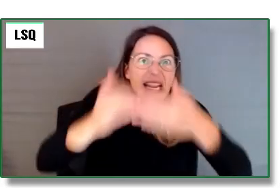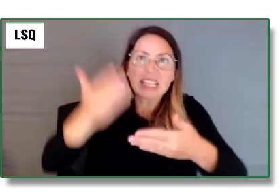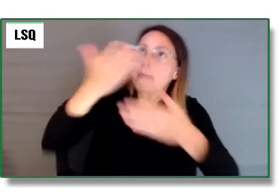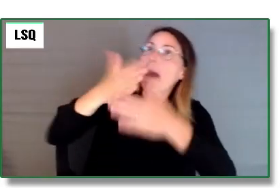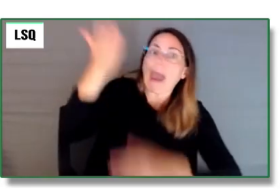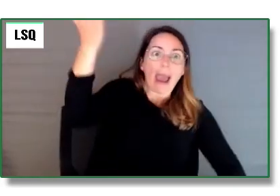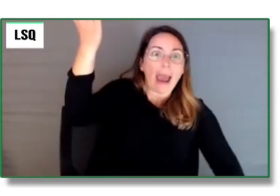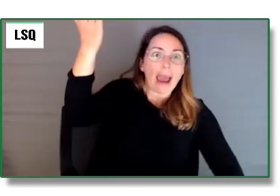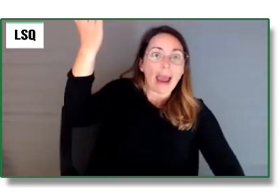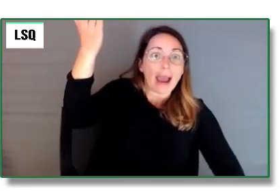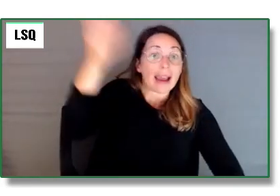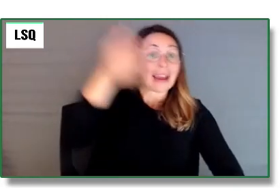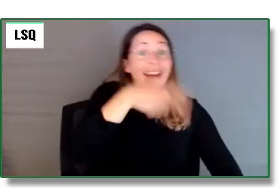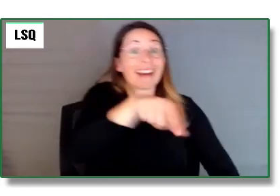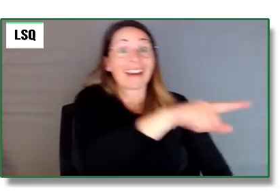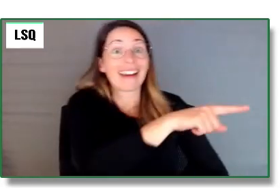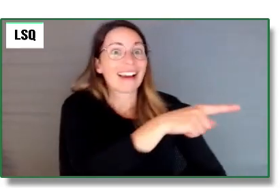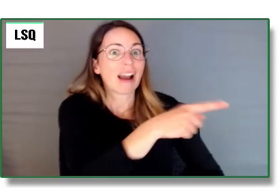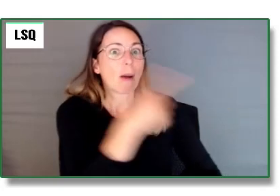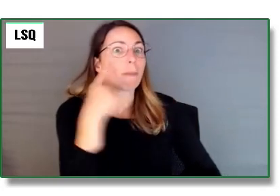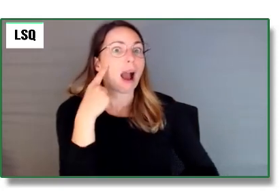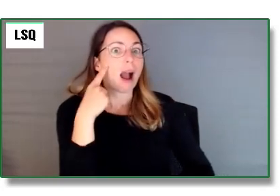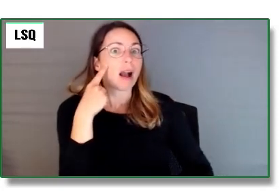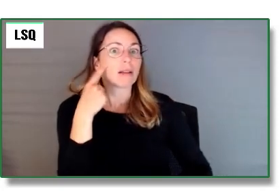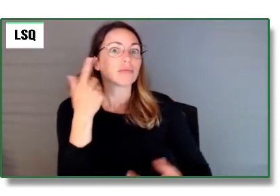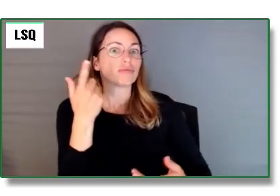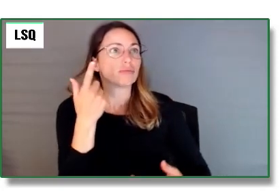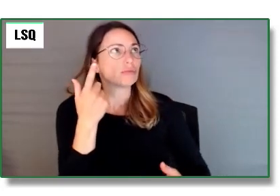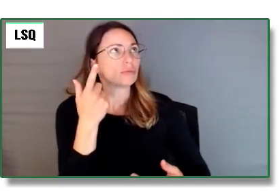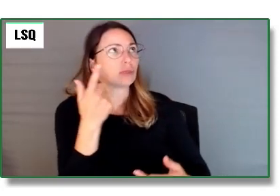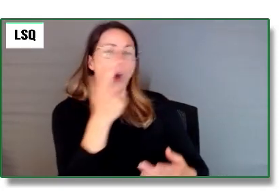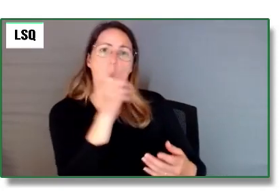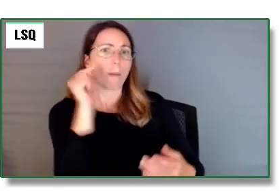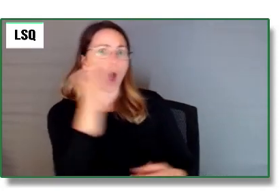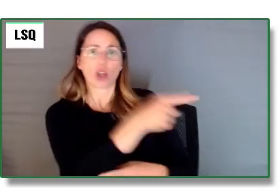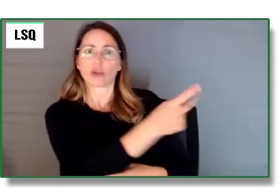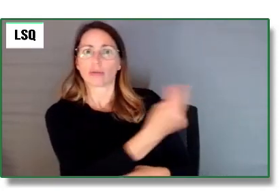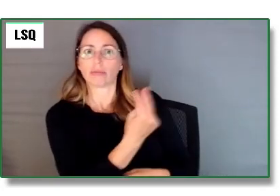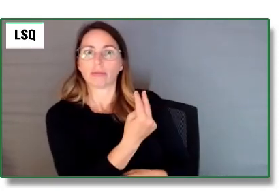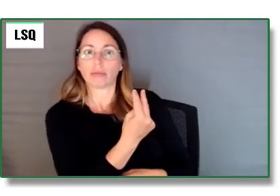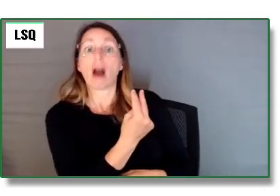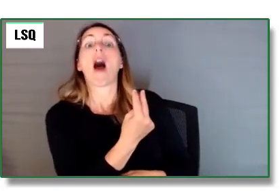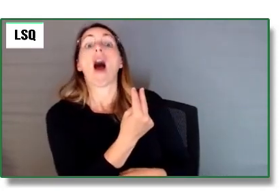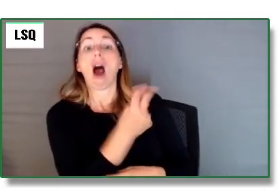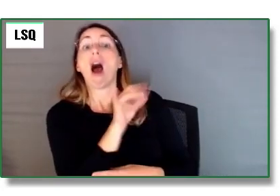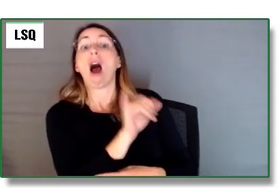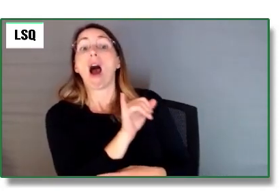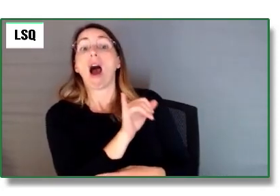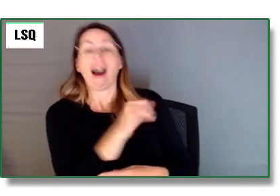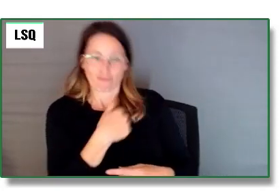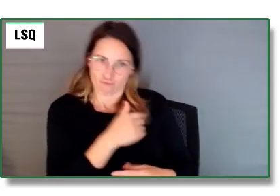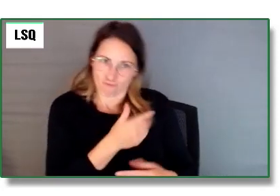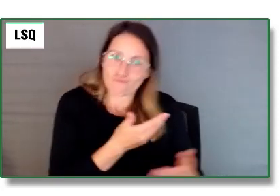comptent, surtout si le manager nous regarde, nous finissons par aller de l'avant et offrir l'aide demandée. Le